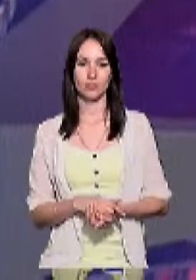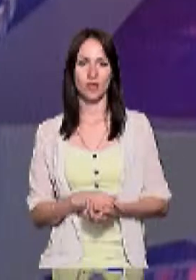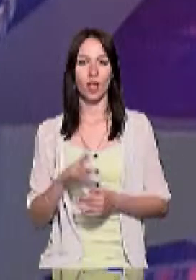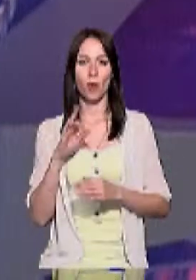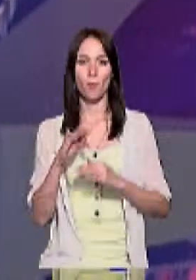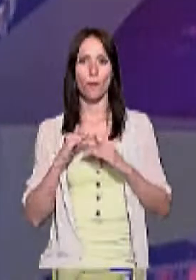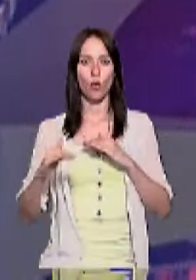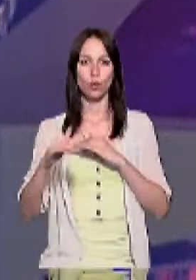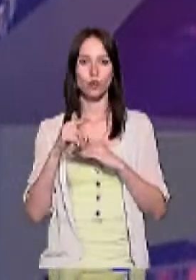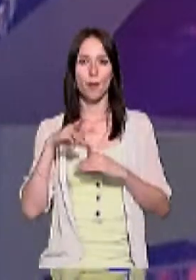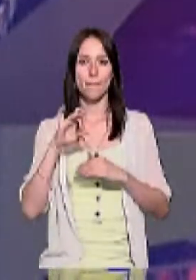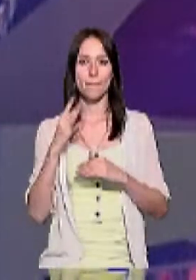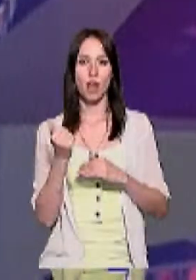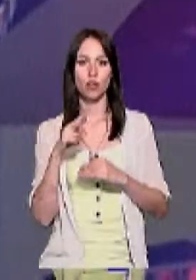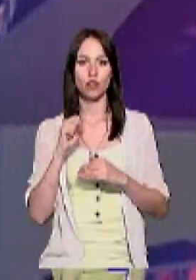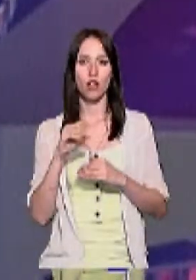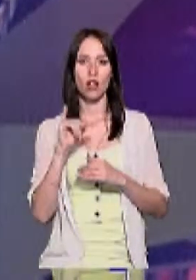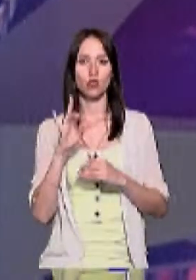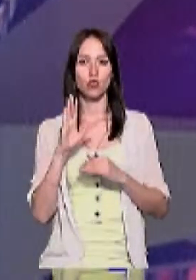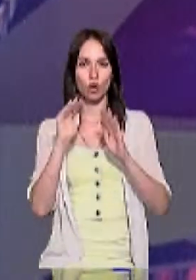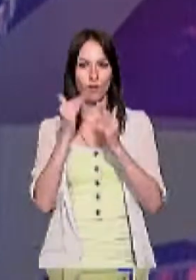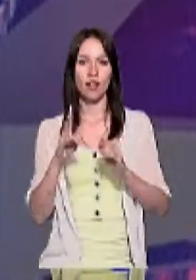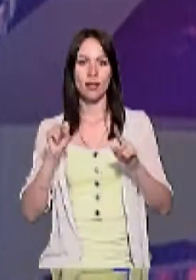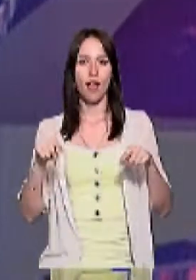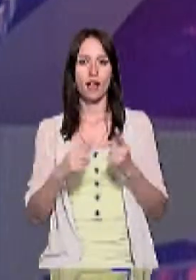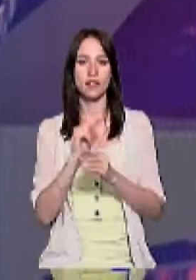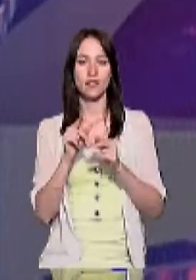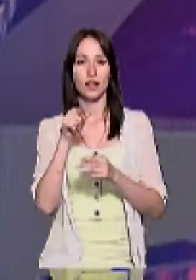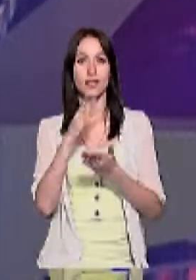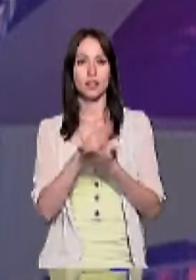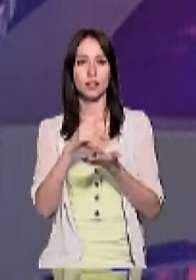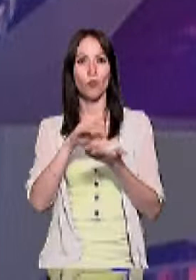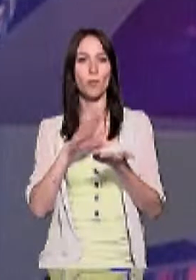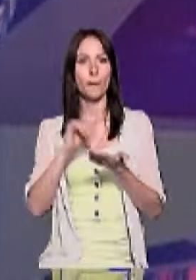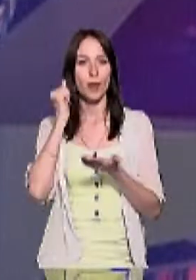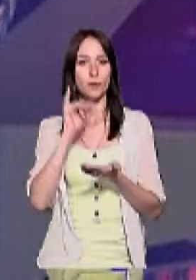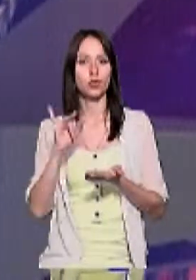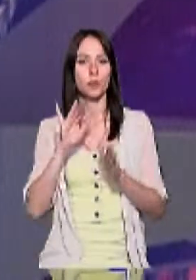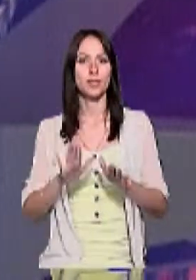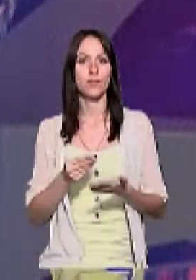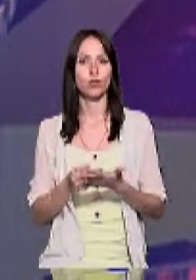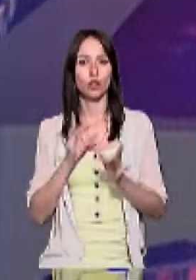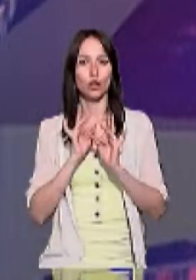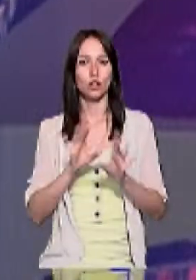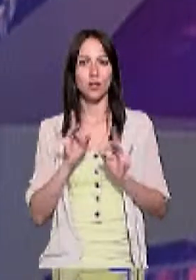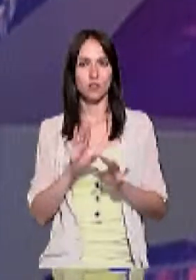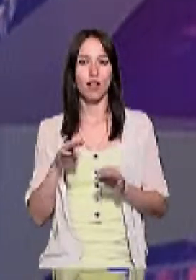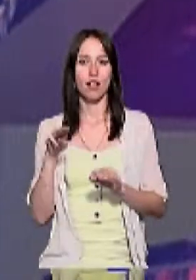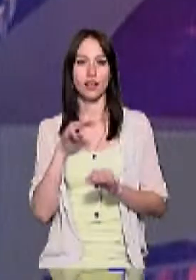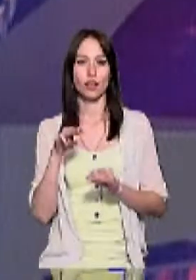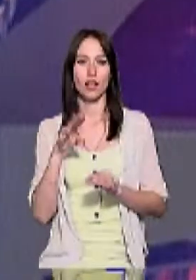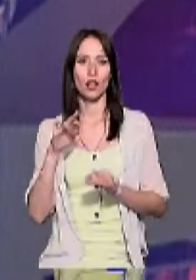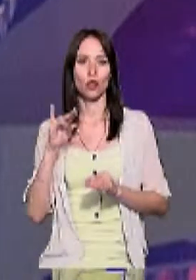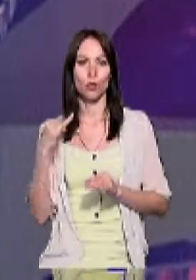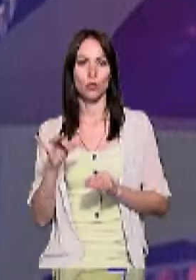Погруддя маршала Жукова на реставрації. Він є у переліку пам'яток історії місцевого значення, розповіла очільниця Немишлянського району Тетяна